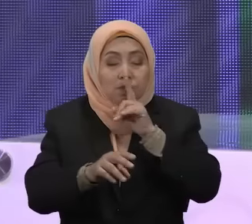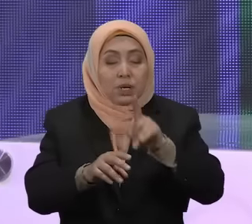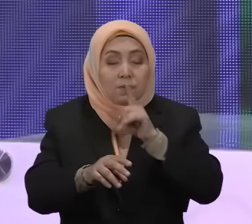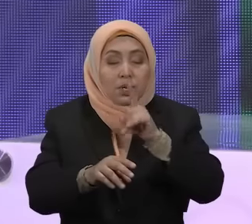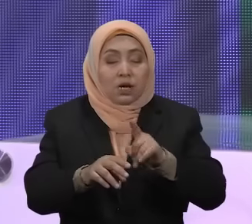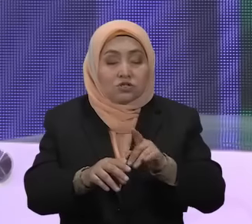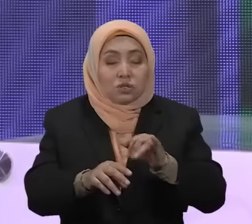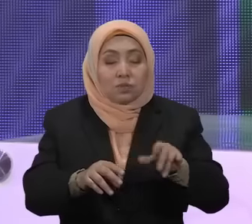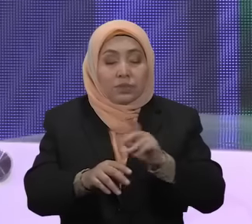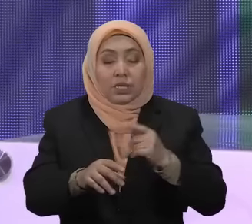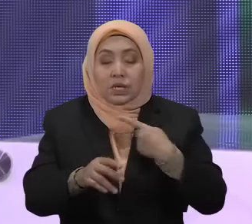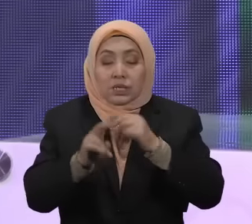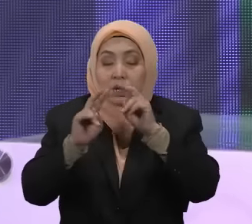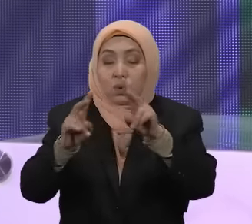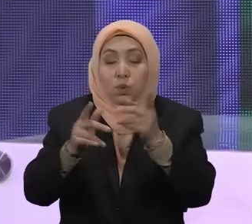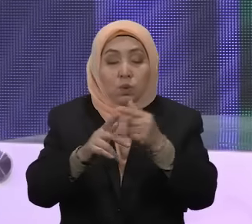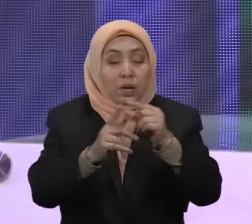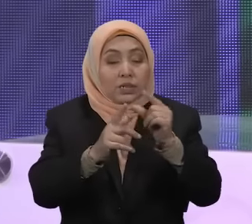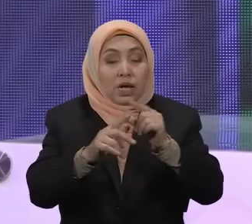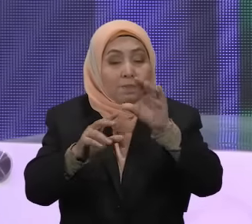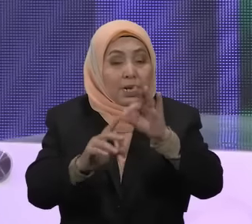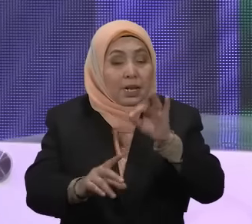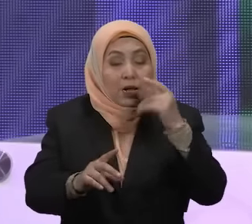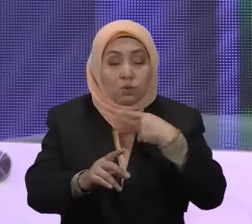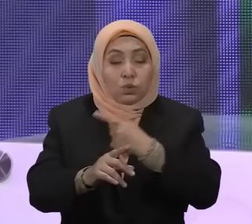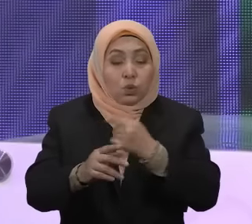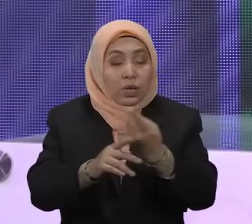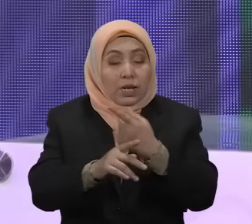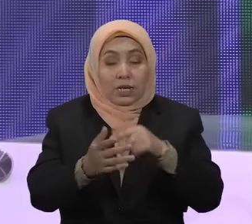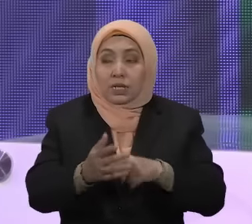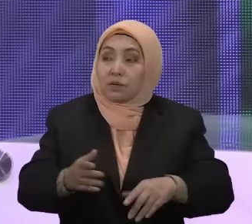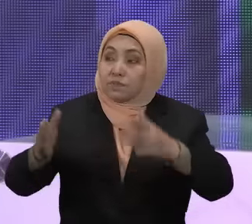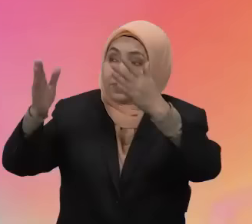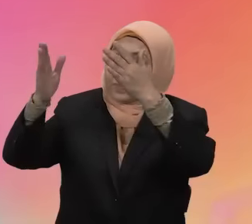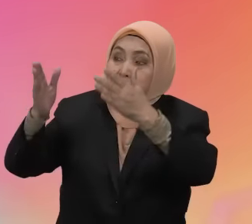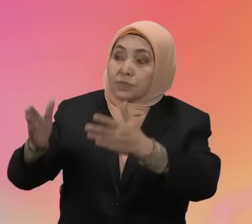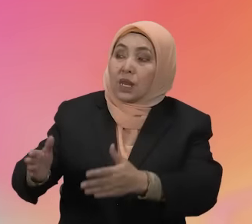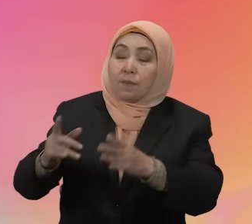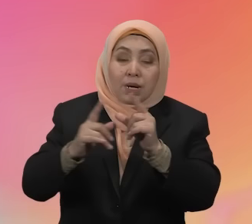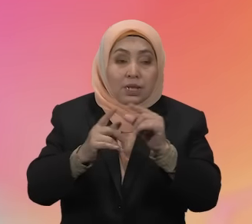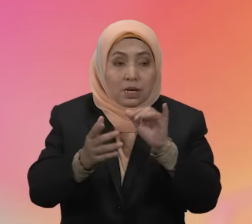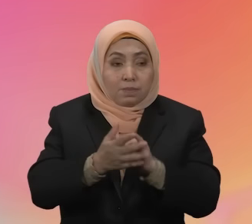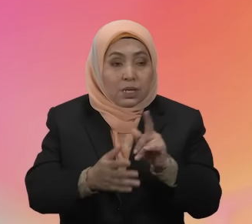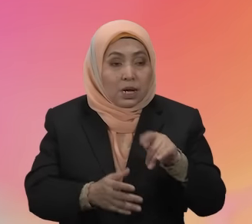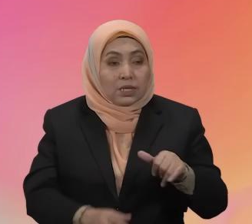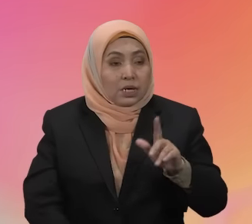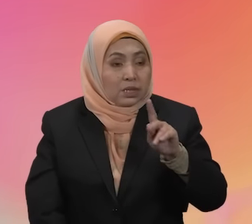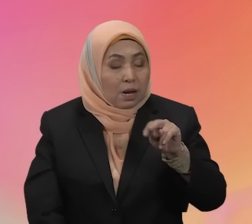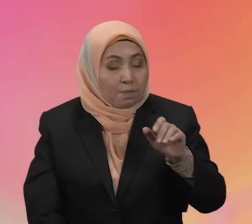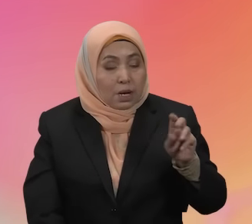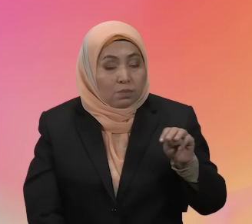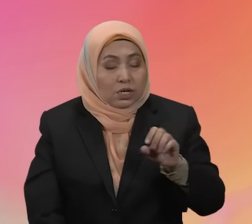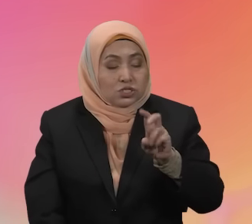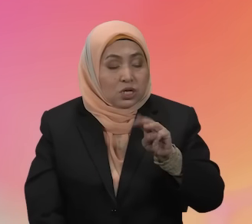kita akan bincang lagi selepas ini. Namun kita perhatikan perkataan pilihan bagi episod kali ini. Perkataannya ialah innama